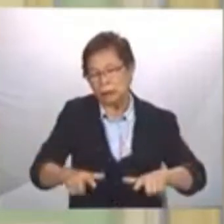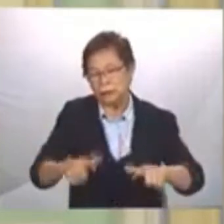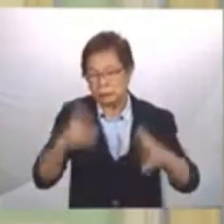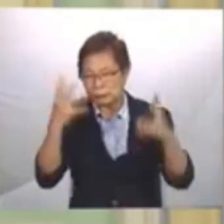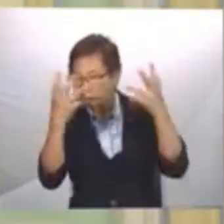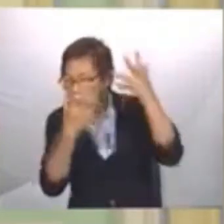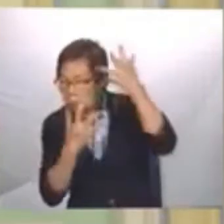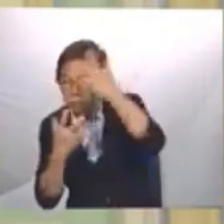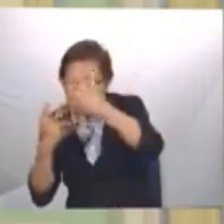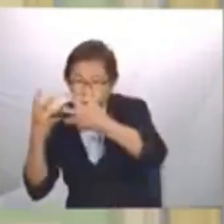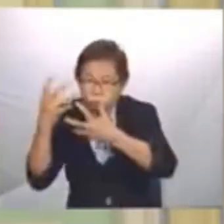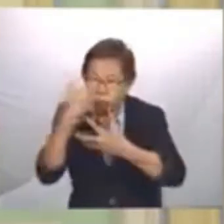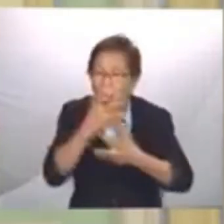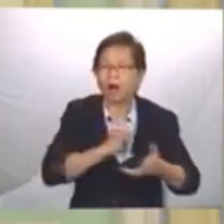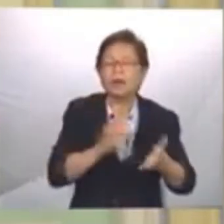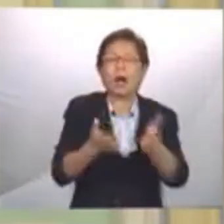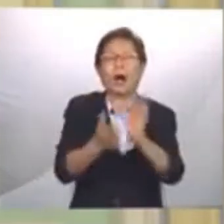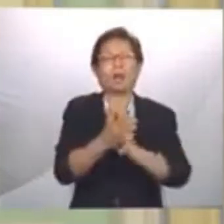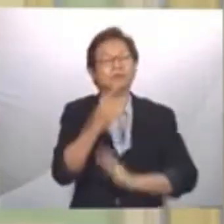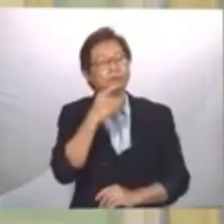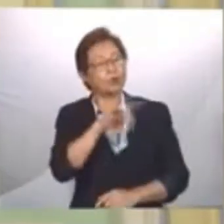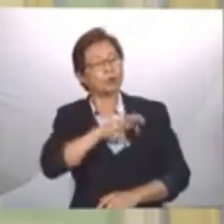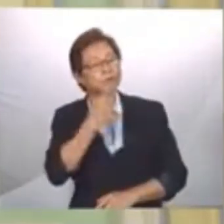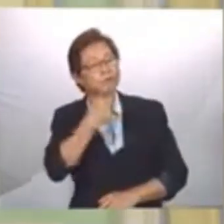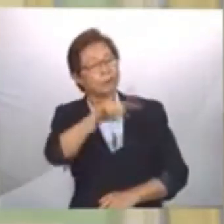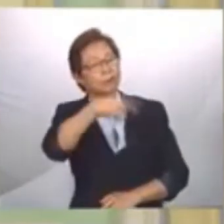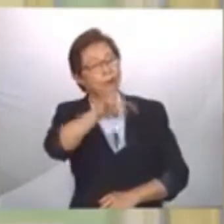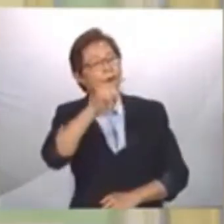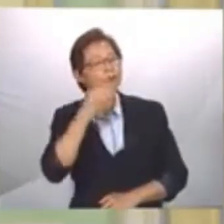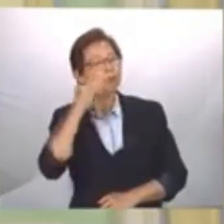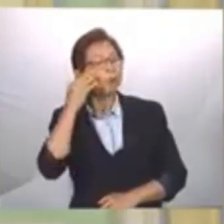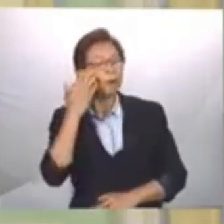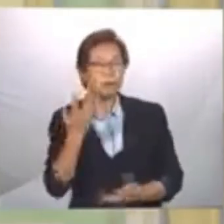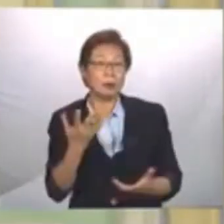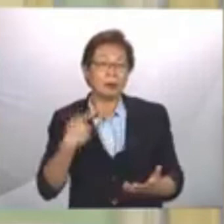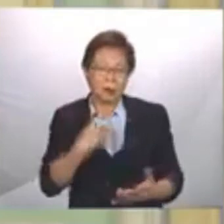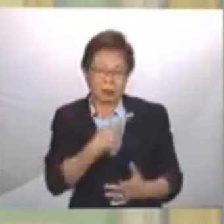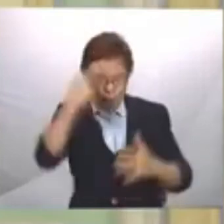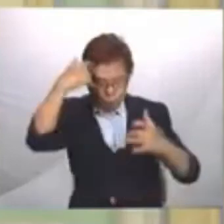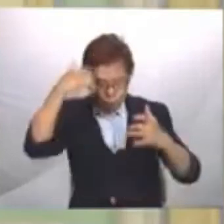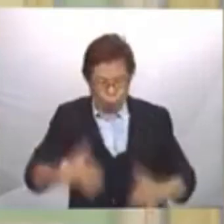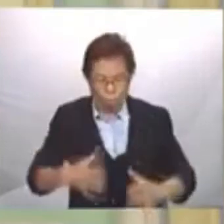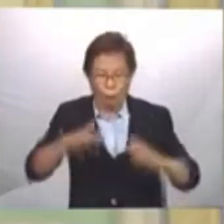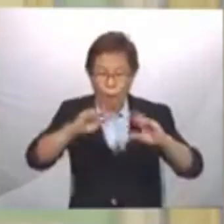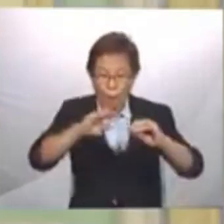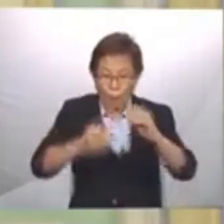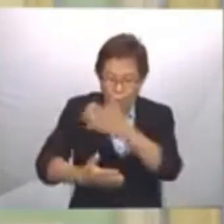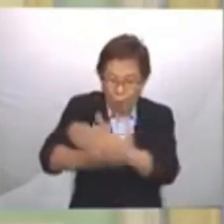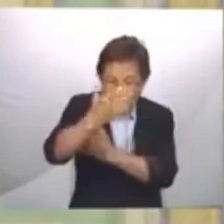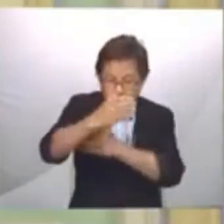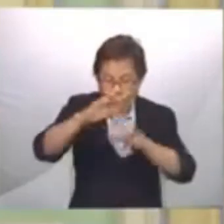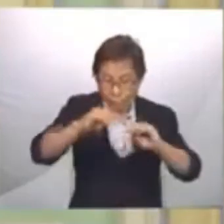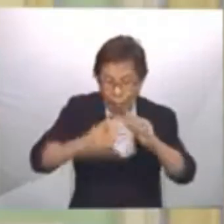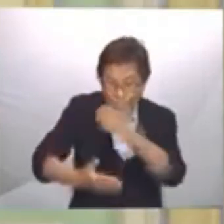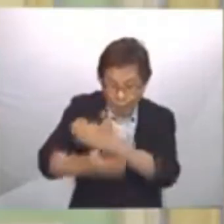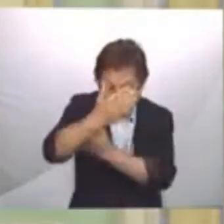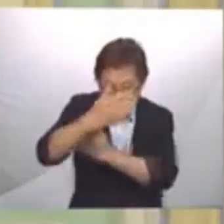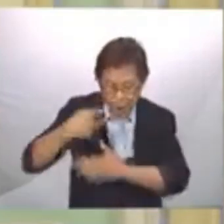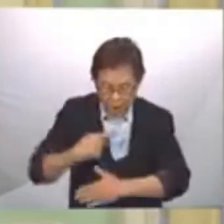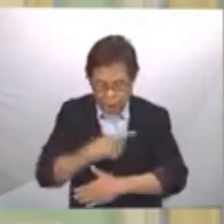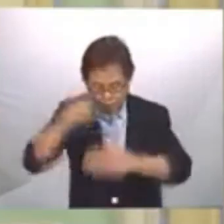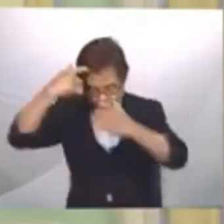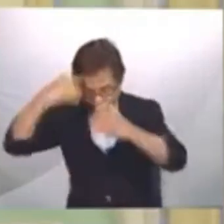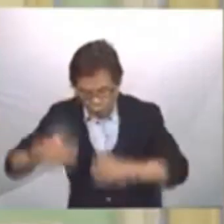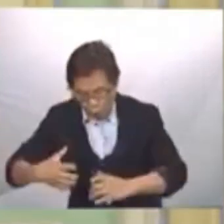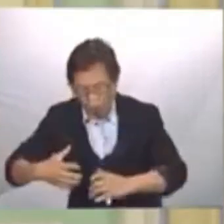kekeliruan. Ada yang diminta pulang dan sebagainya. Jadi kita telah pun memutuskan. Mesyuarat pagi memutuskan bahawa